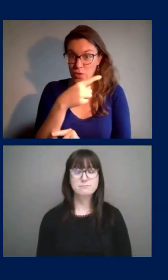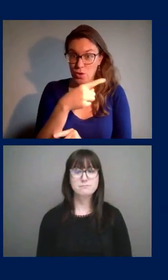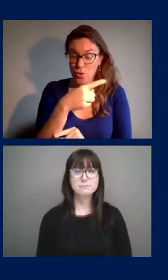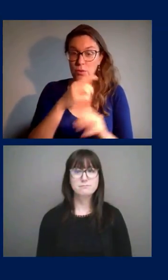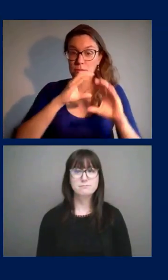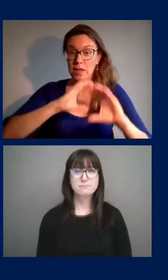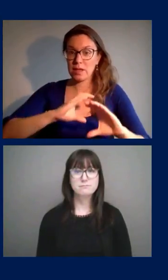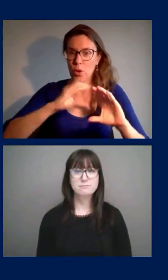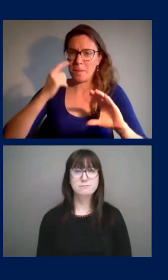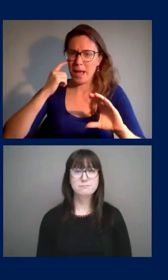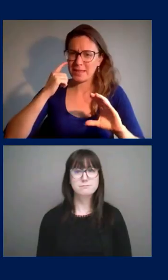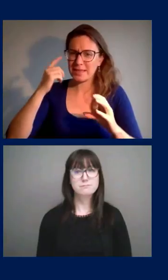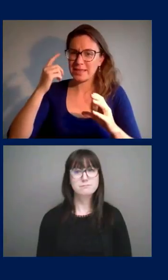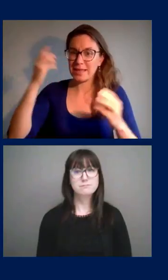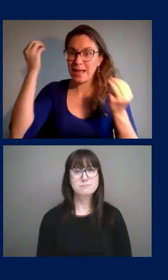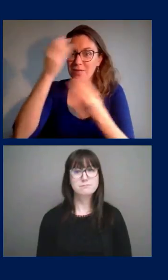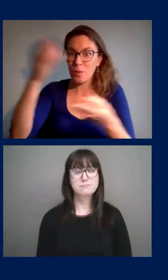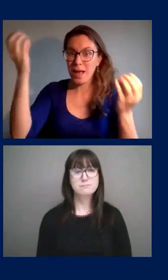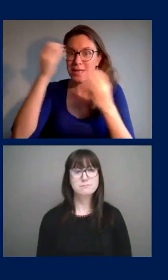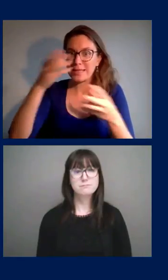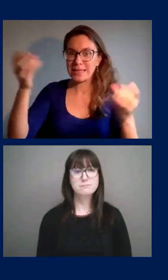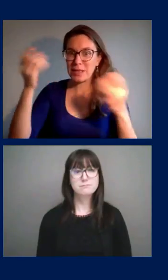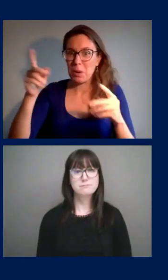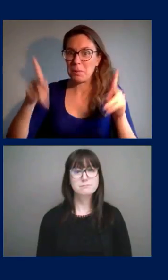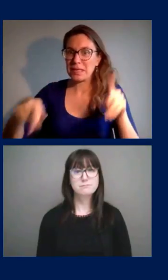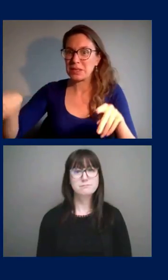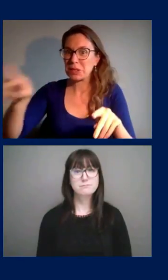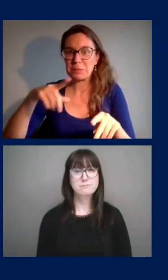que ce message-là n'a pas encore été entendu?